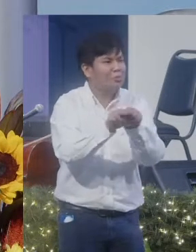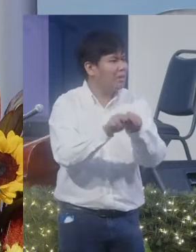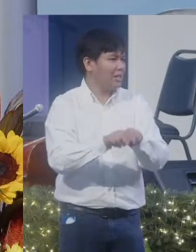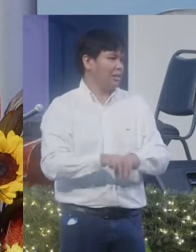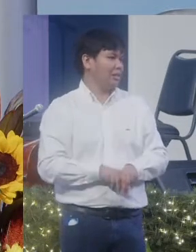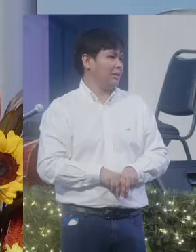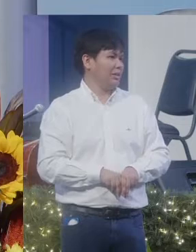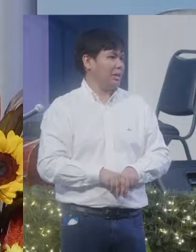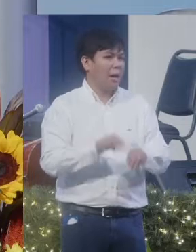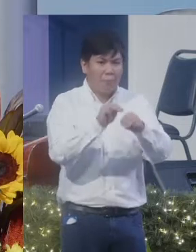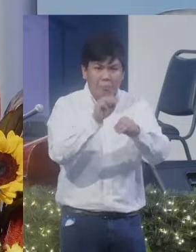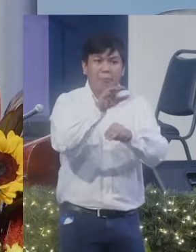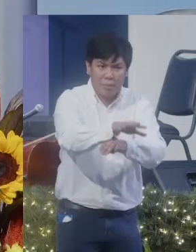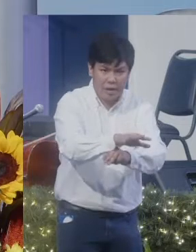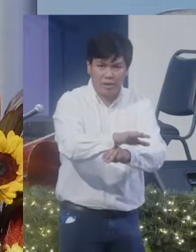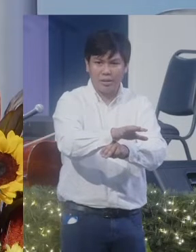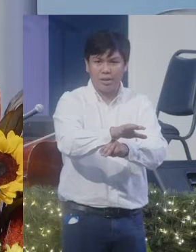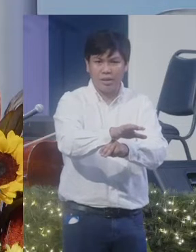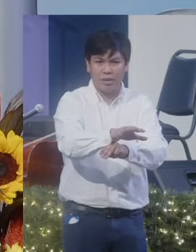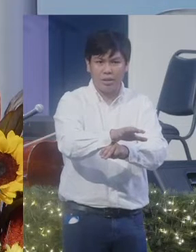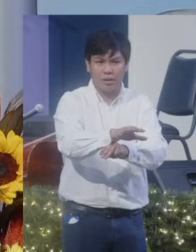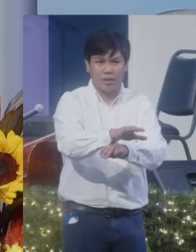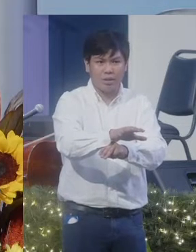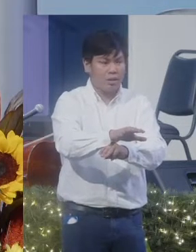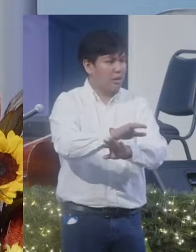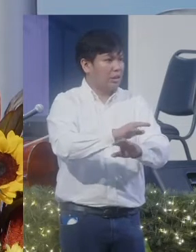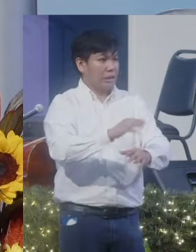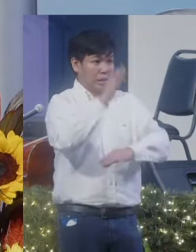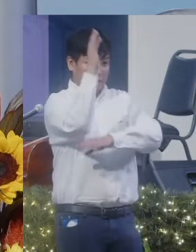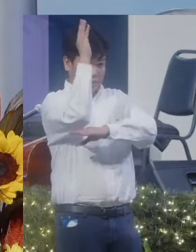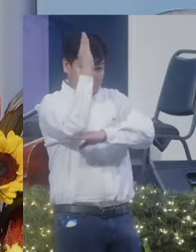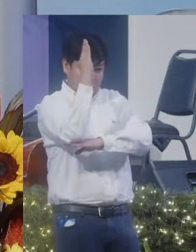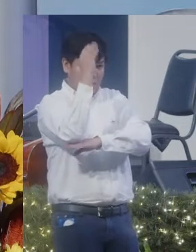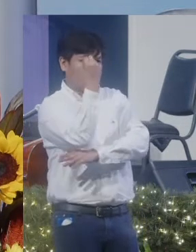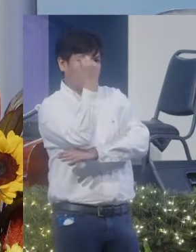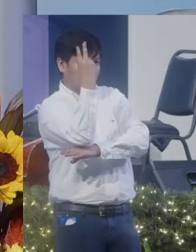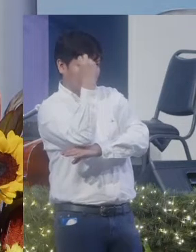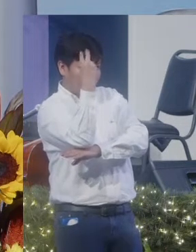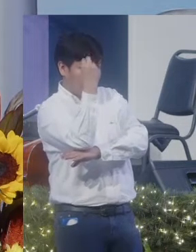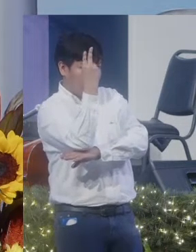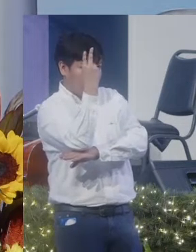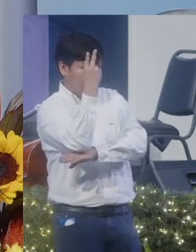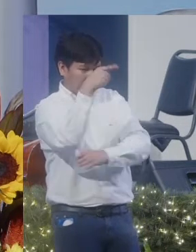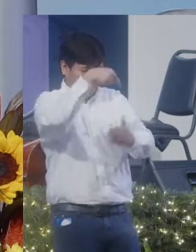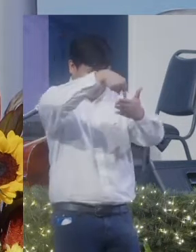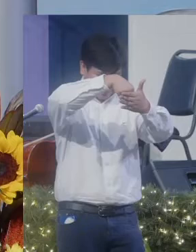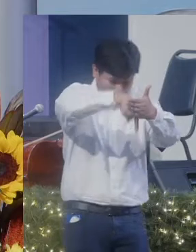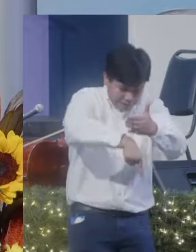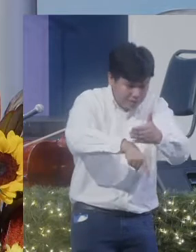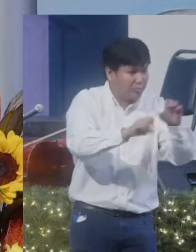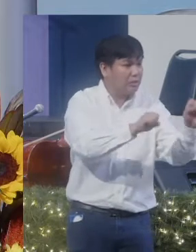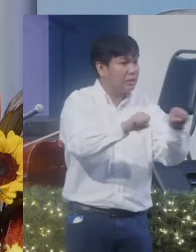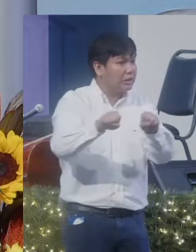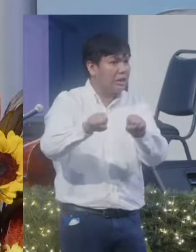ganong klaseng pangingisda. Sa gitna ng araw, sa lalim ng dagat,